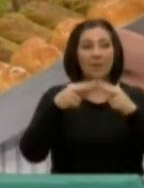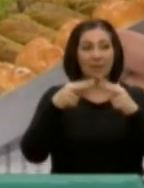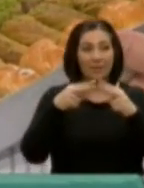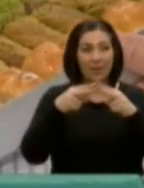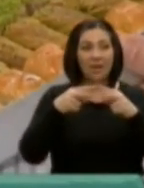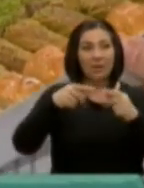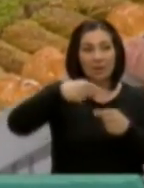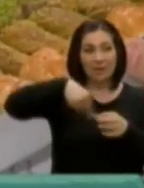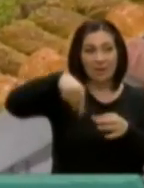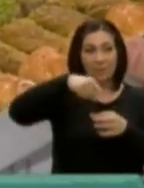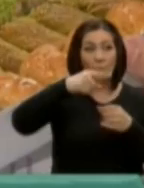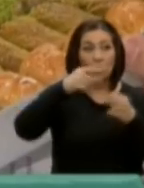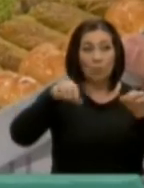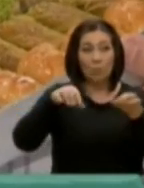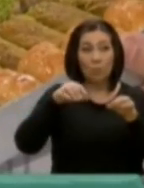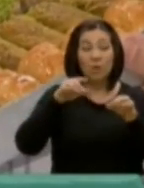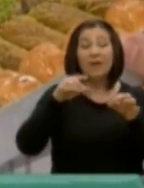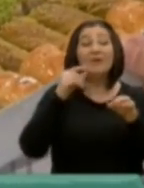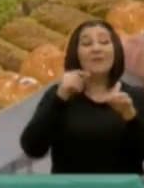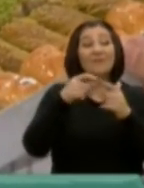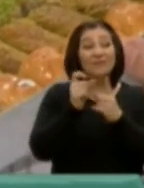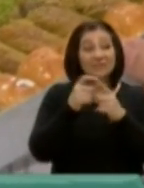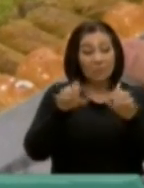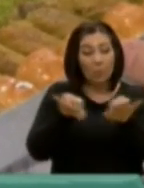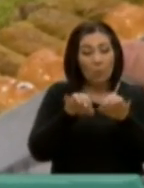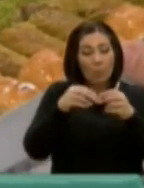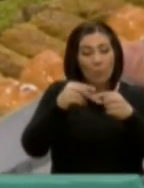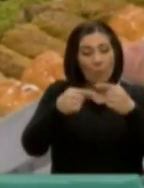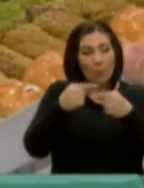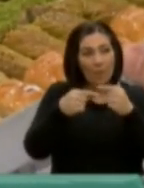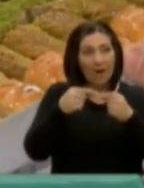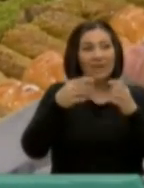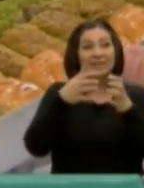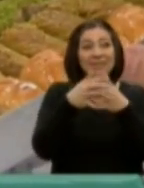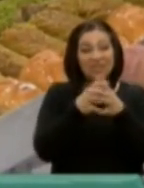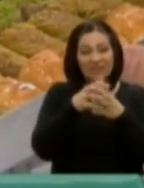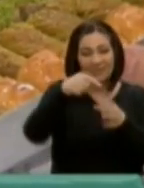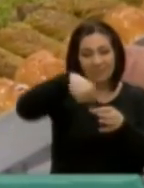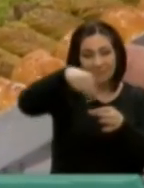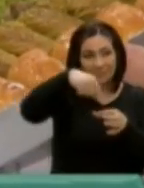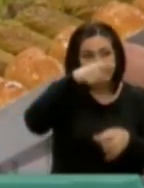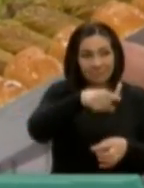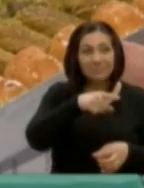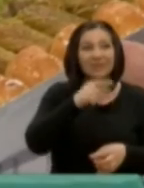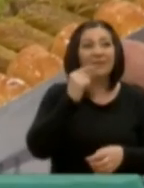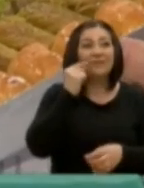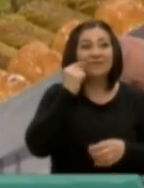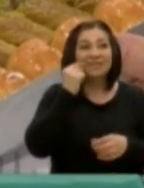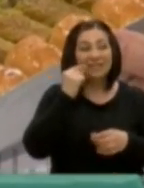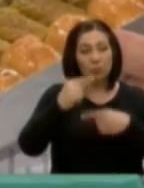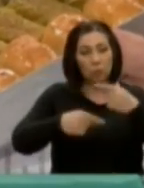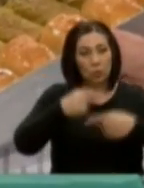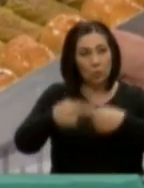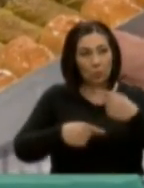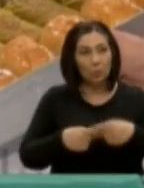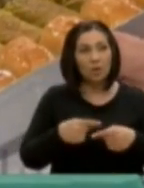cevizli sarma. Bu burma. Fıstıklı burma. Fıstıklı burma. Sonra? Cevizli saray sarması. Cevizli saray sarması. Fıstıklı dürüm.